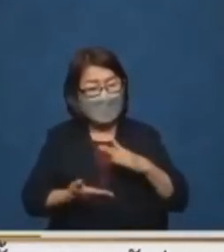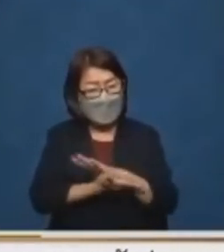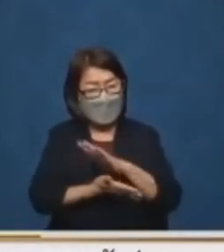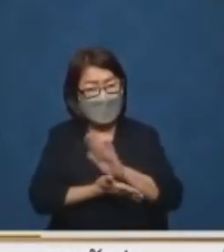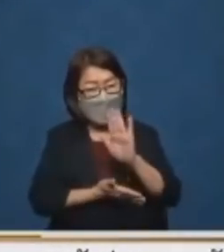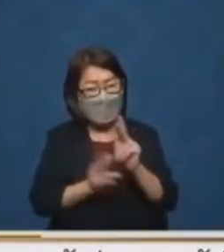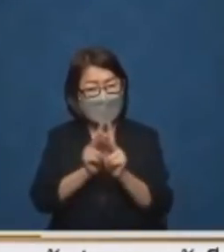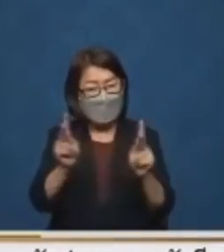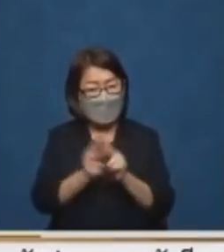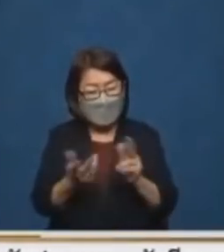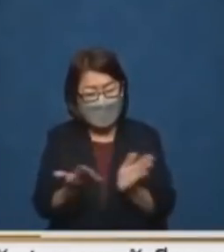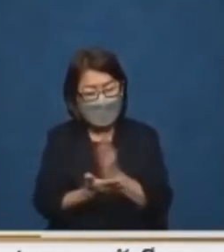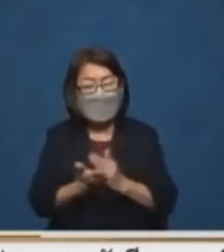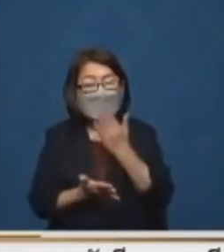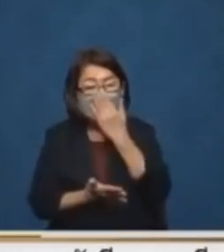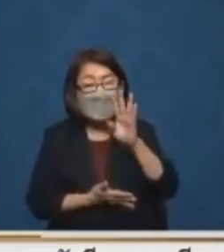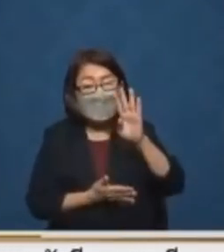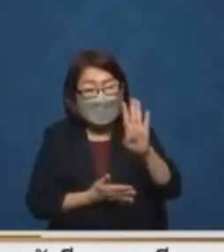มาที่การ หนา 4 ข้อ 3